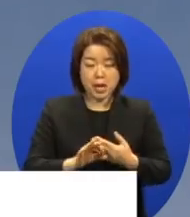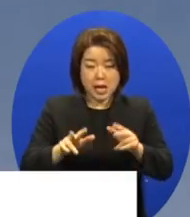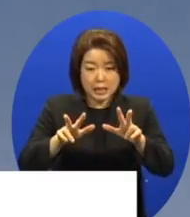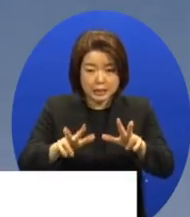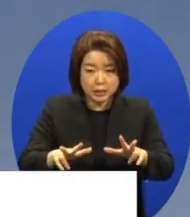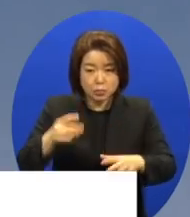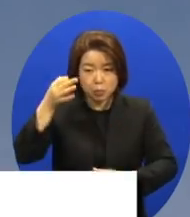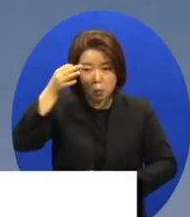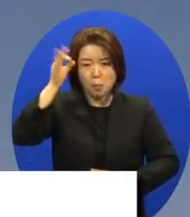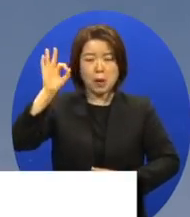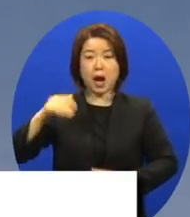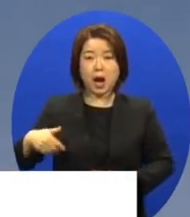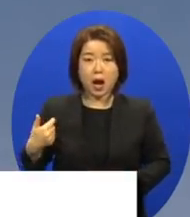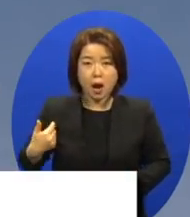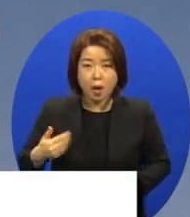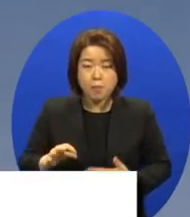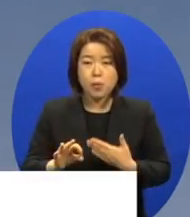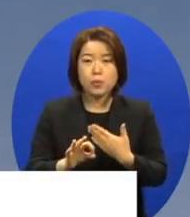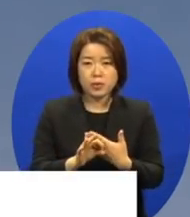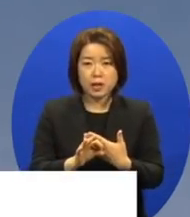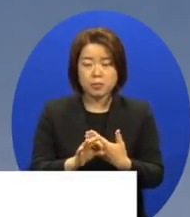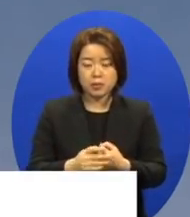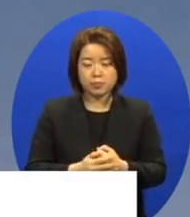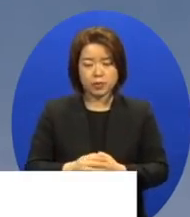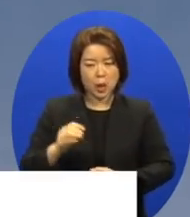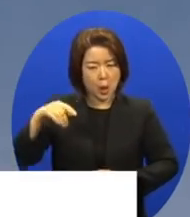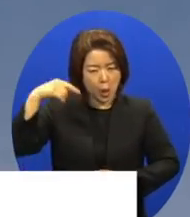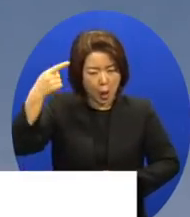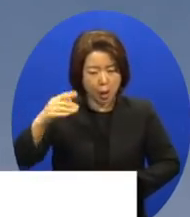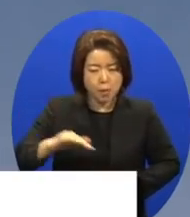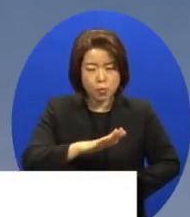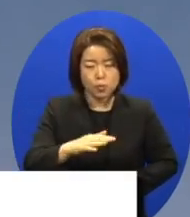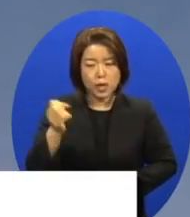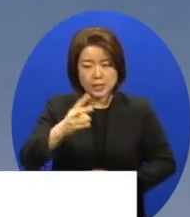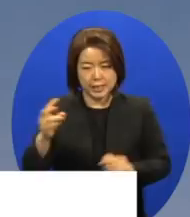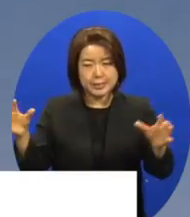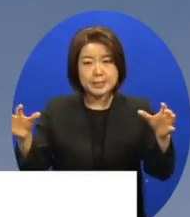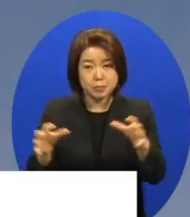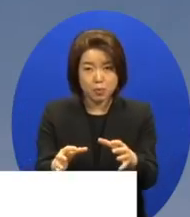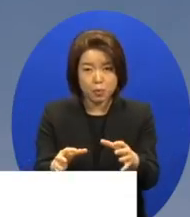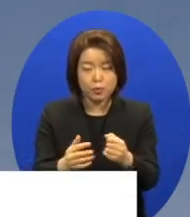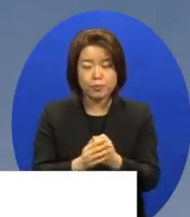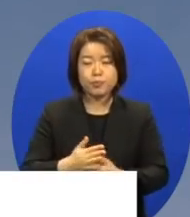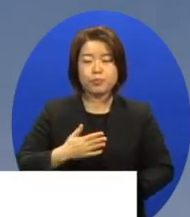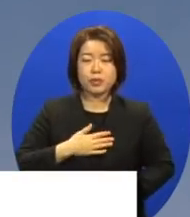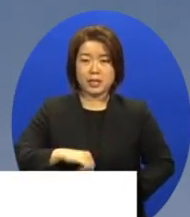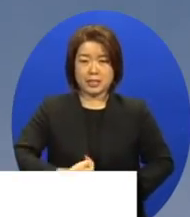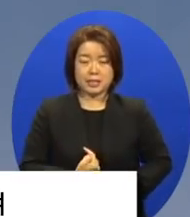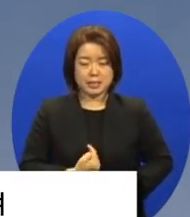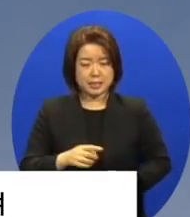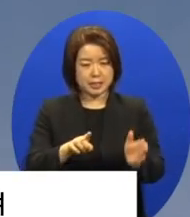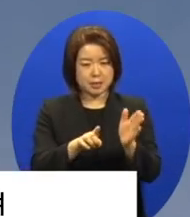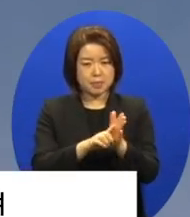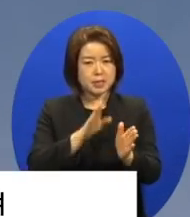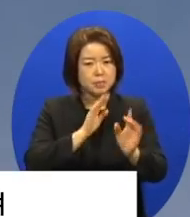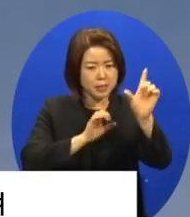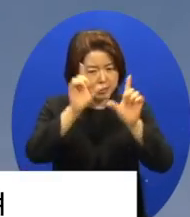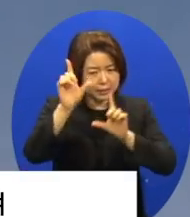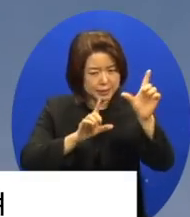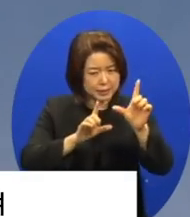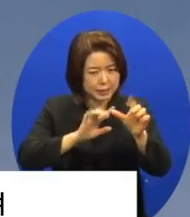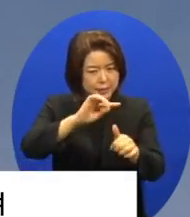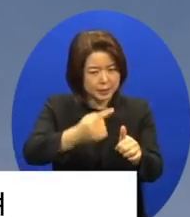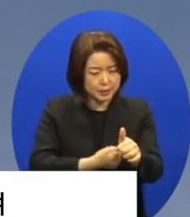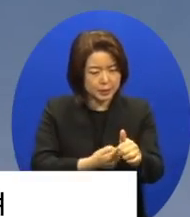못한다면 우리가 그때 다시 모이게 만해서 우리 자신의 믿음의 실상 을 다시 스스로